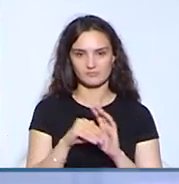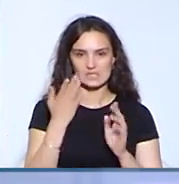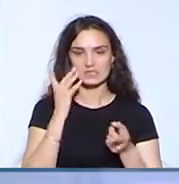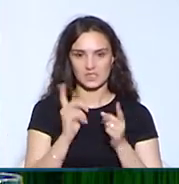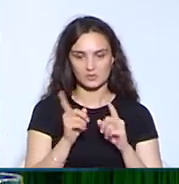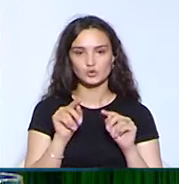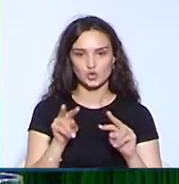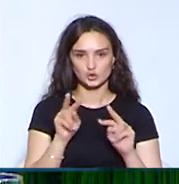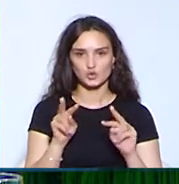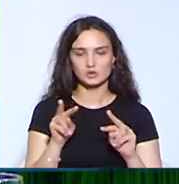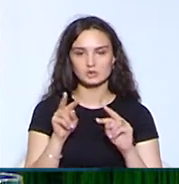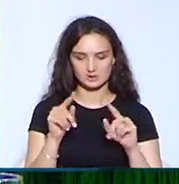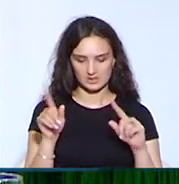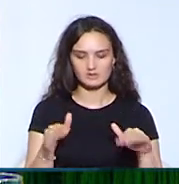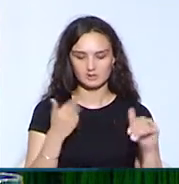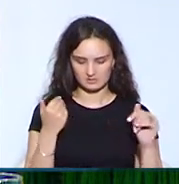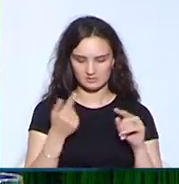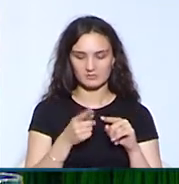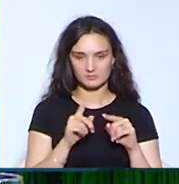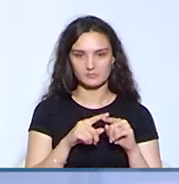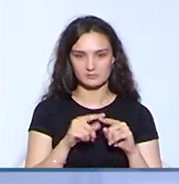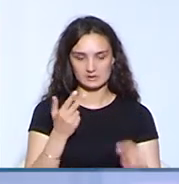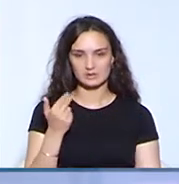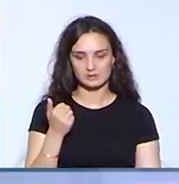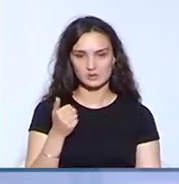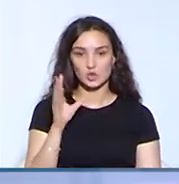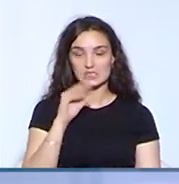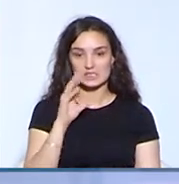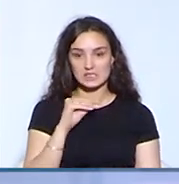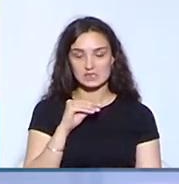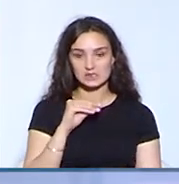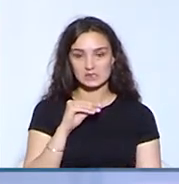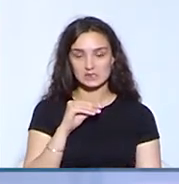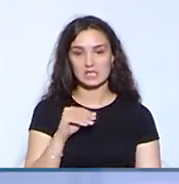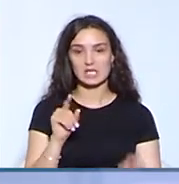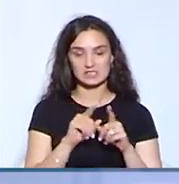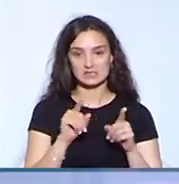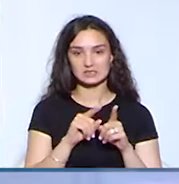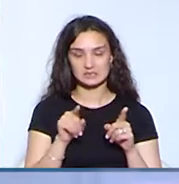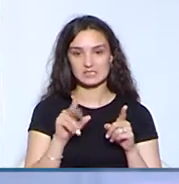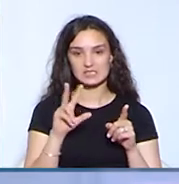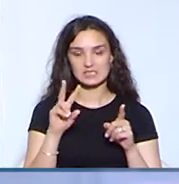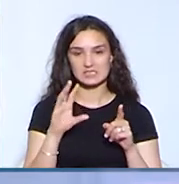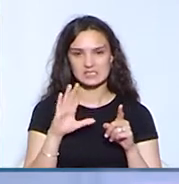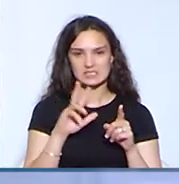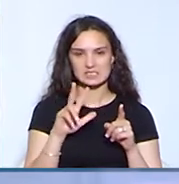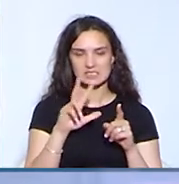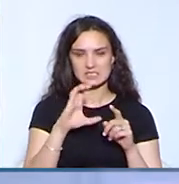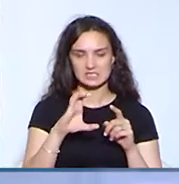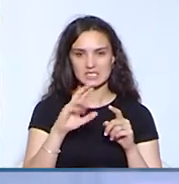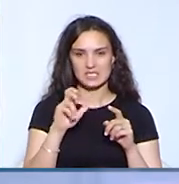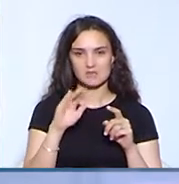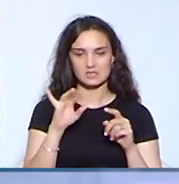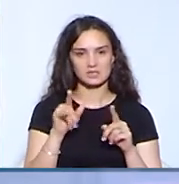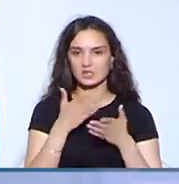რეალურად კონტროლის გაუვლელად. კონტროლის გაუვლელად მოიხსენებათ და როდესაც მითუმეტეს, როდესაც არსებობს C ჰეპატიტი ეგრეთ წოდებული,